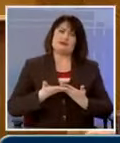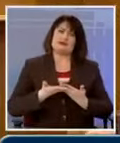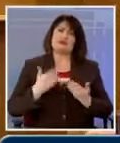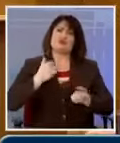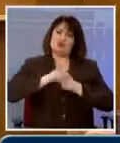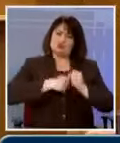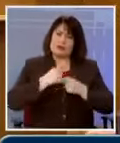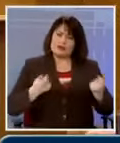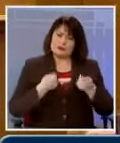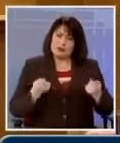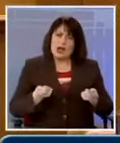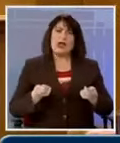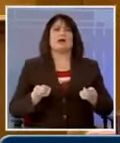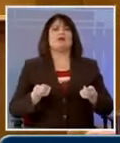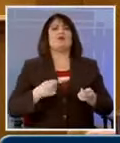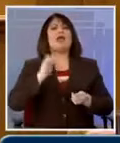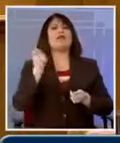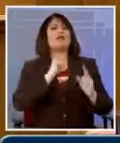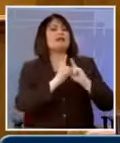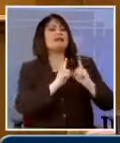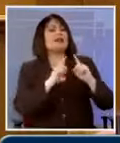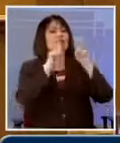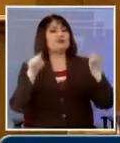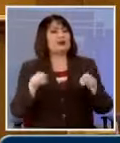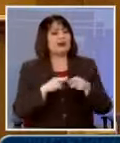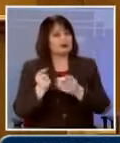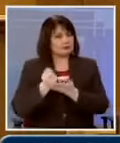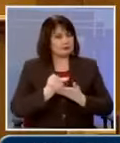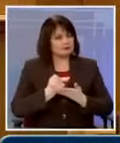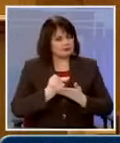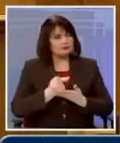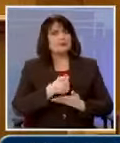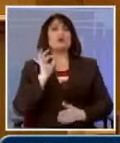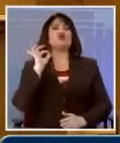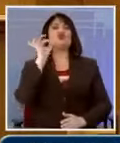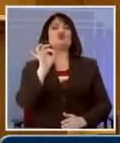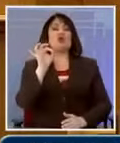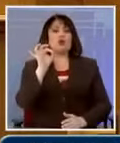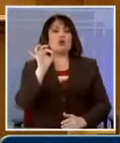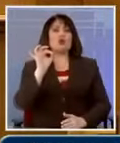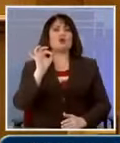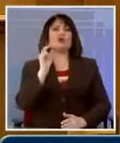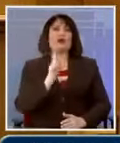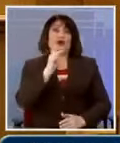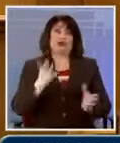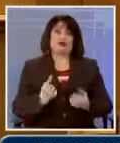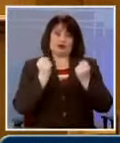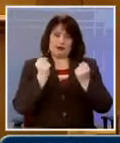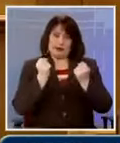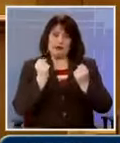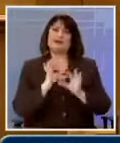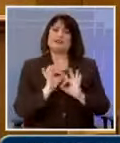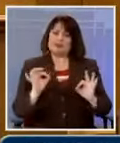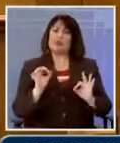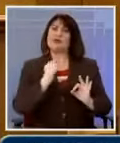μας σε ένα πλαίσιο εθνικής συνεννόησης, με μοναδικό γνώμονα την κοινωνική σωτηρία,